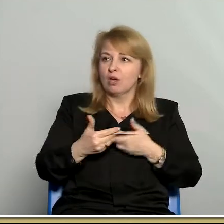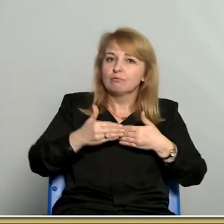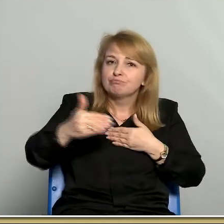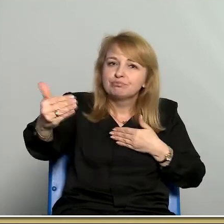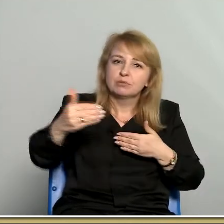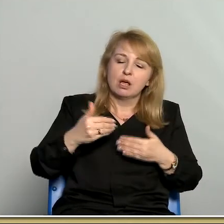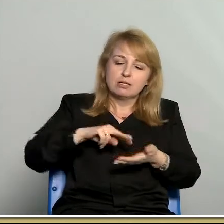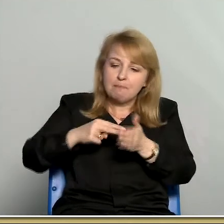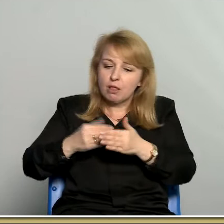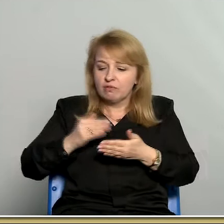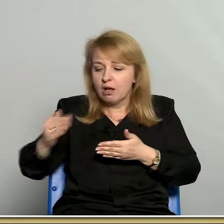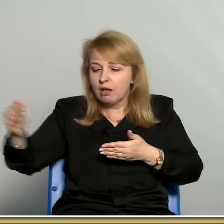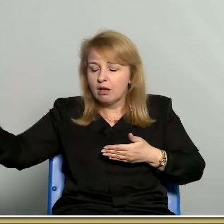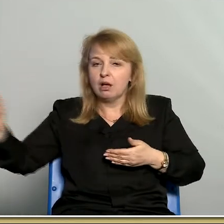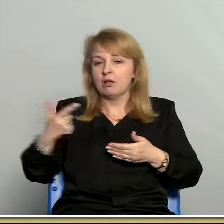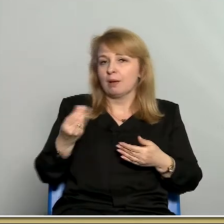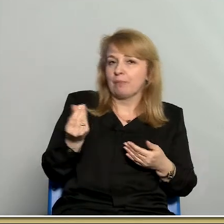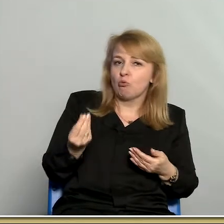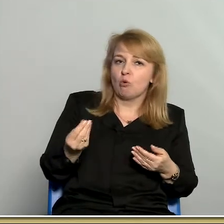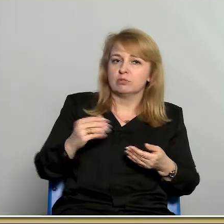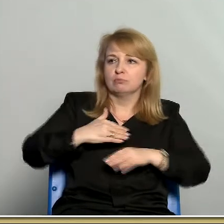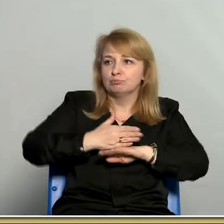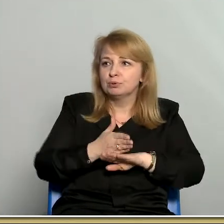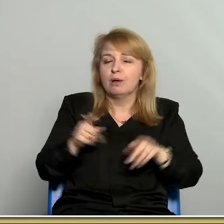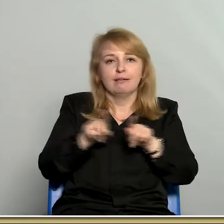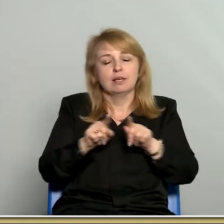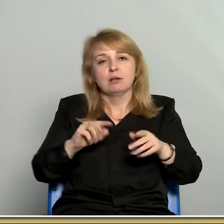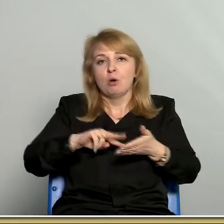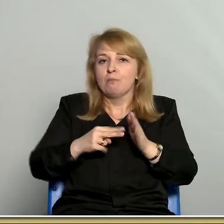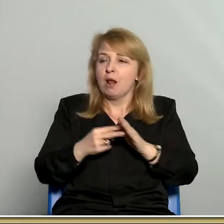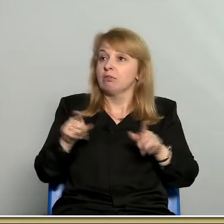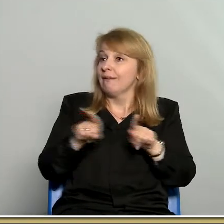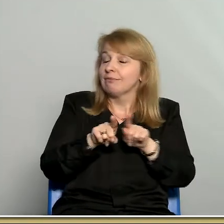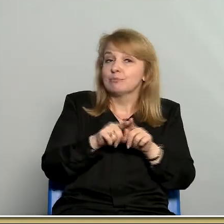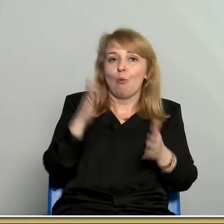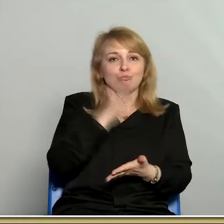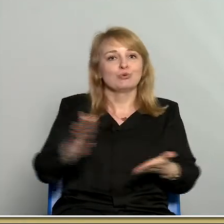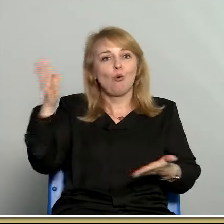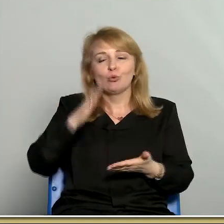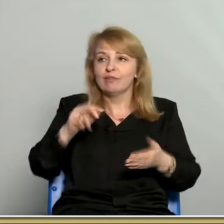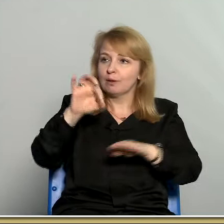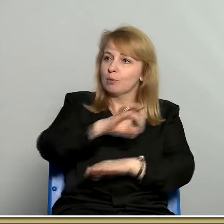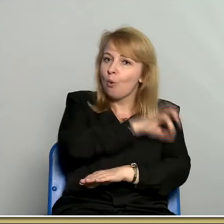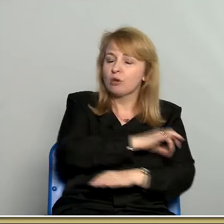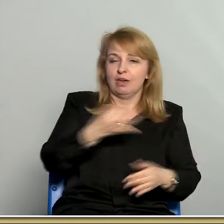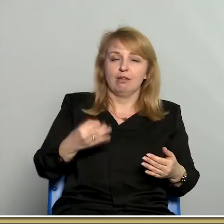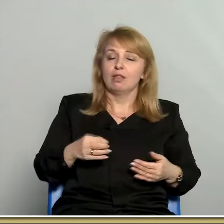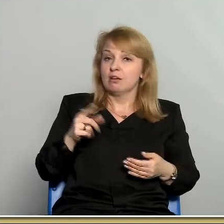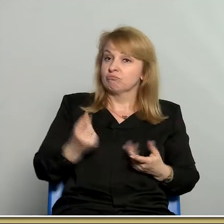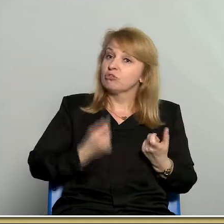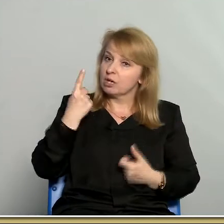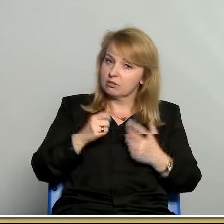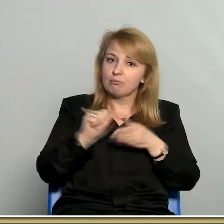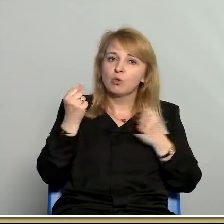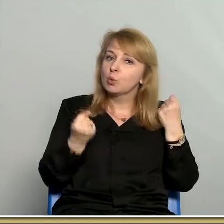sobie i zarówno środków finansowych, jak i też samego przygotowania projektów czasami niełatwych, szczególnie w obszarze